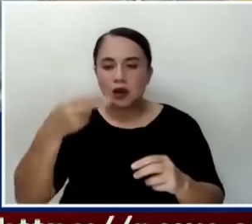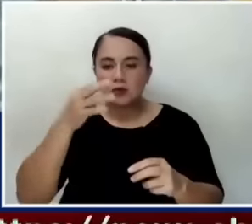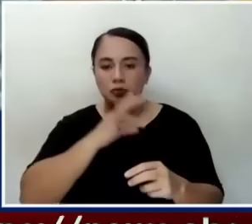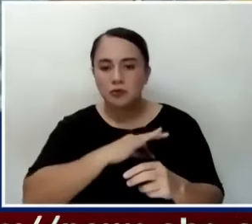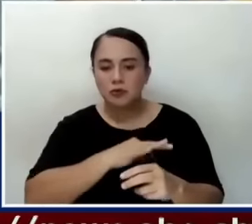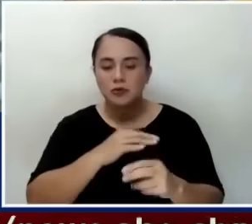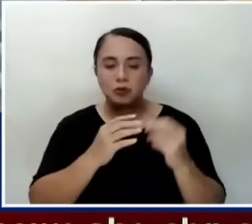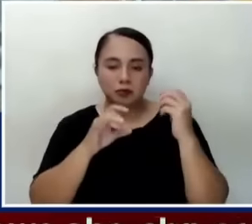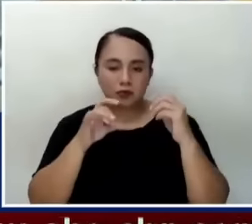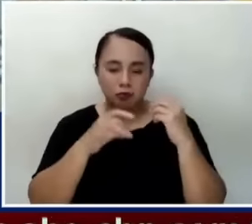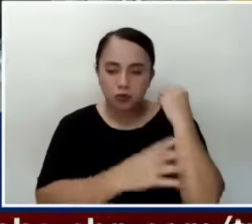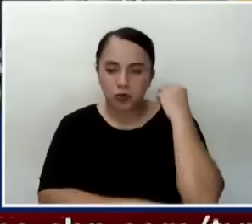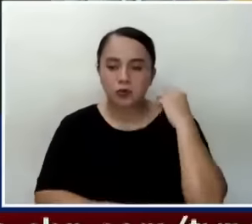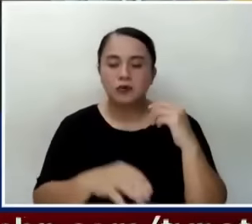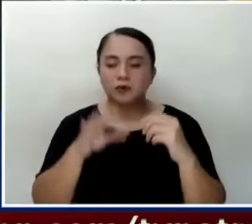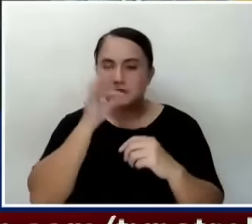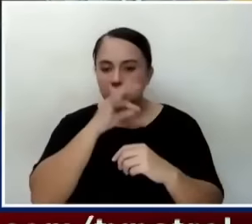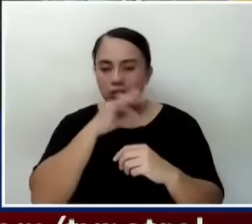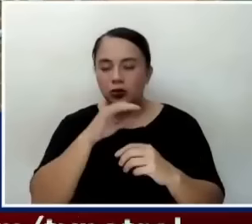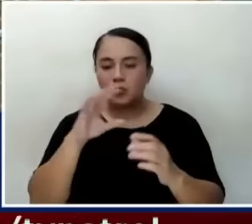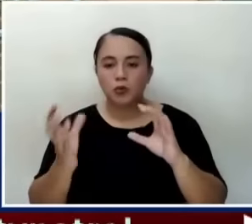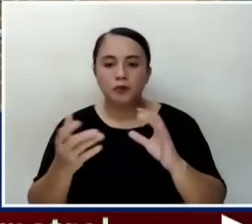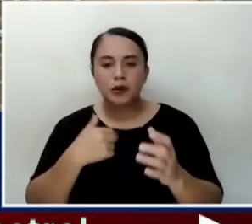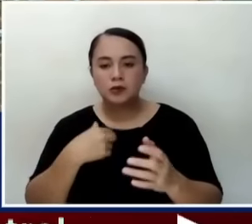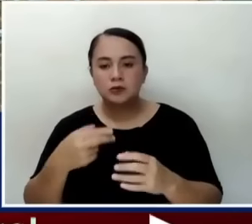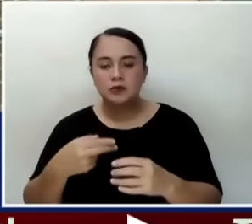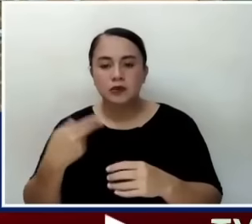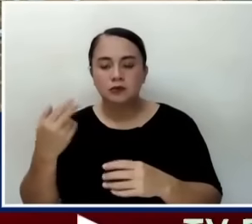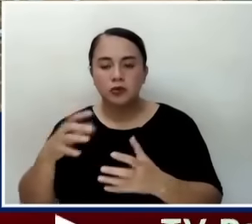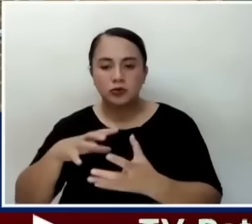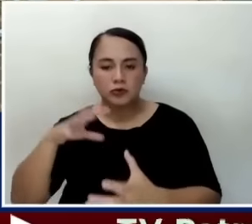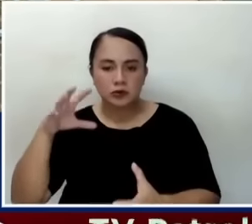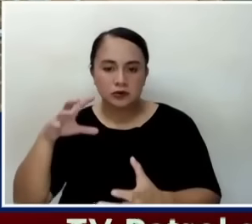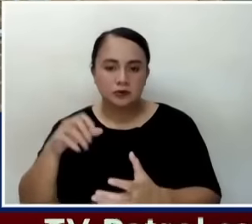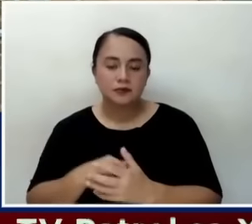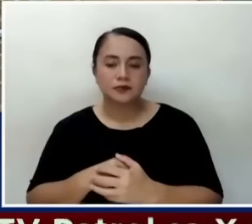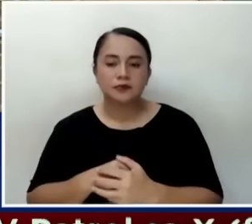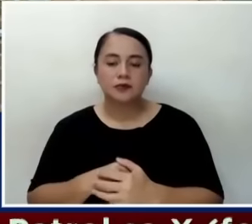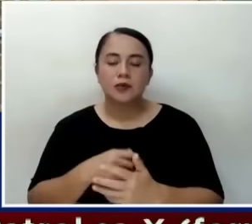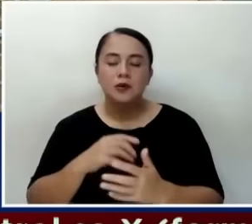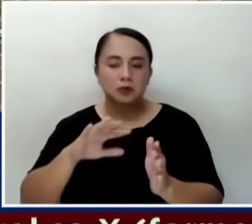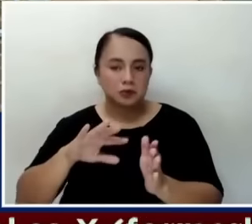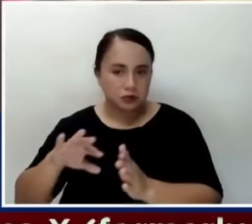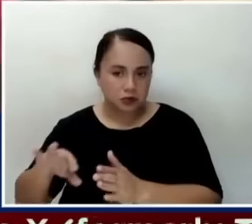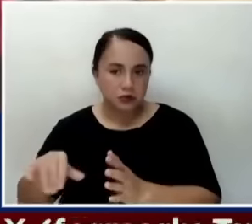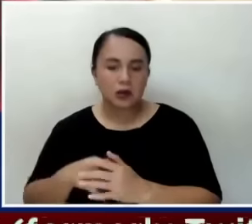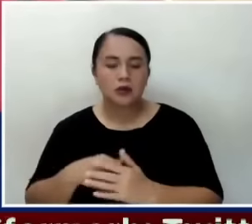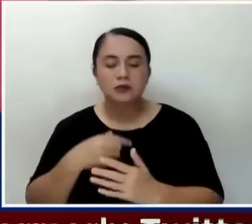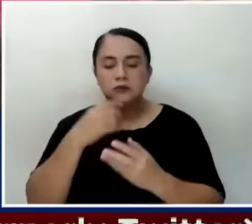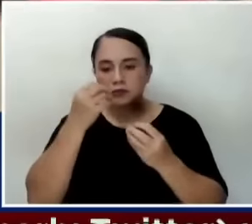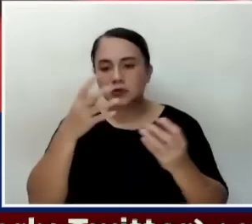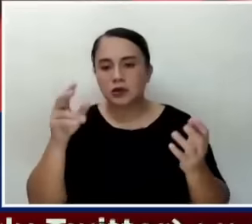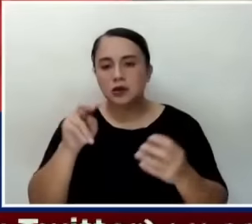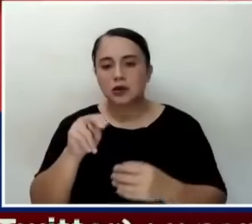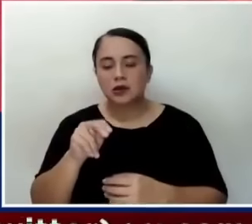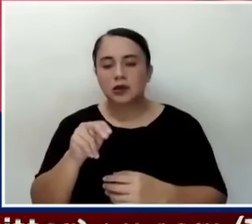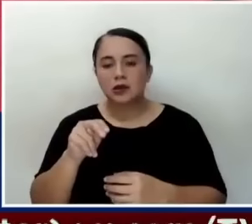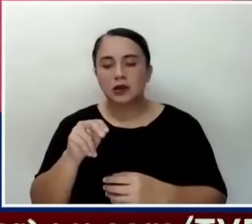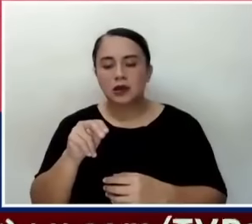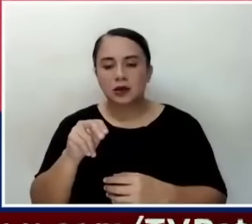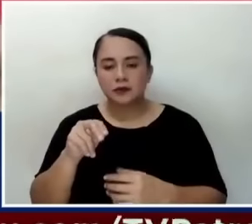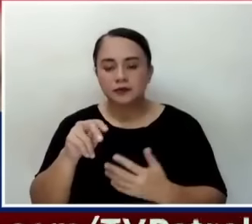Pinoy kumpara sa pagtaas ng kita ng mga mas mayayaman. Sa kabila nito, sinabi ni National Statistician and